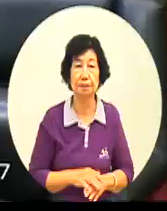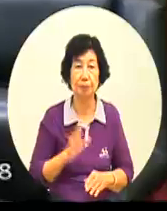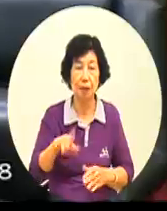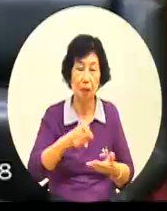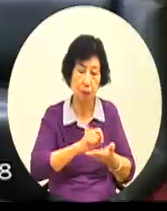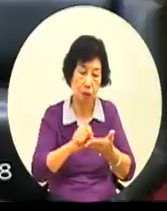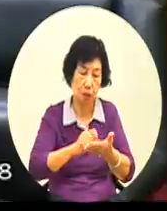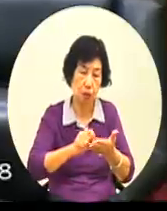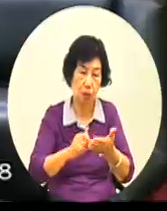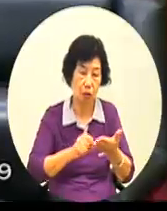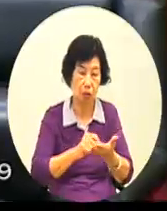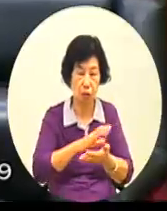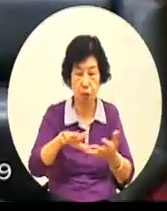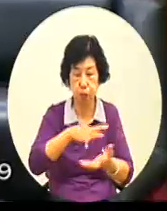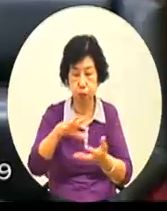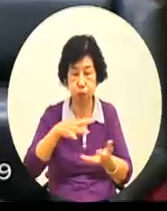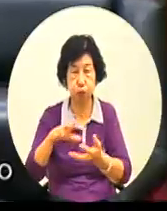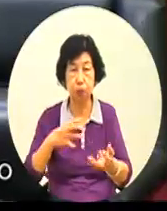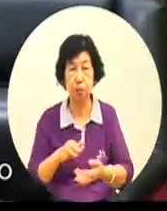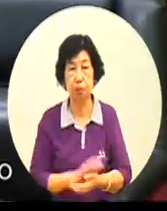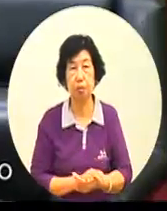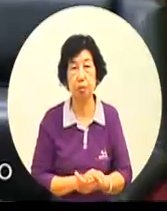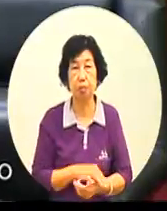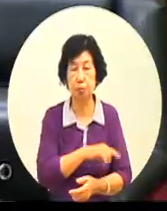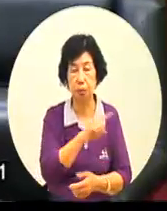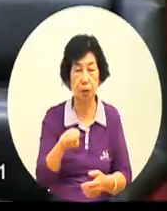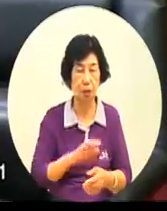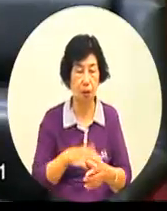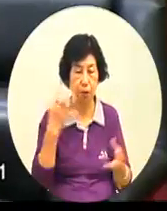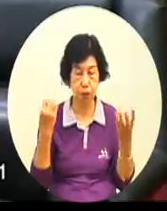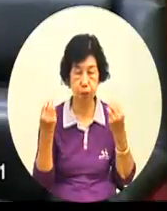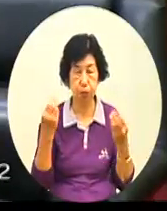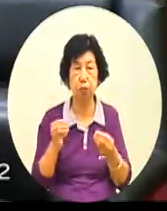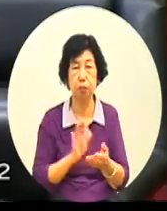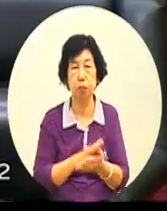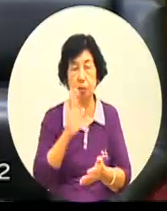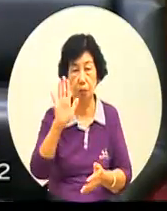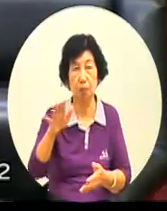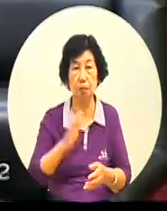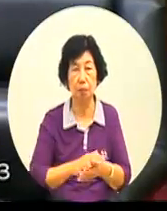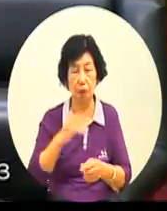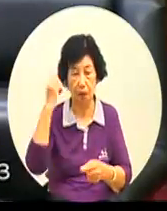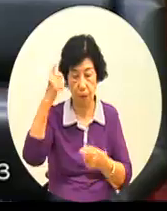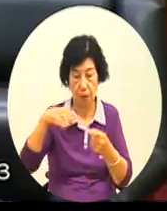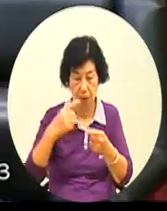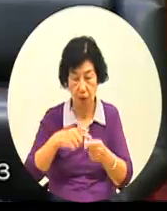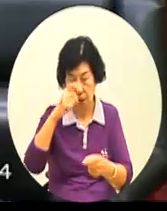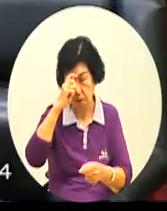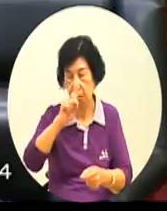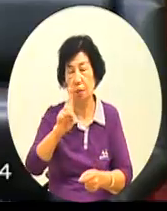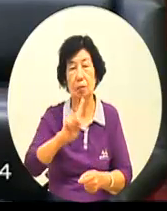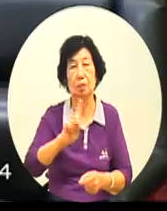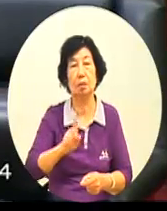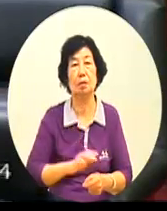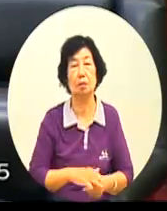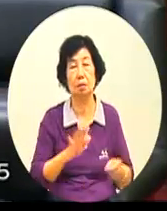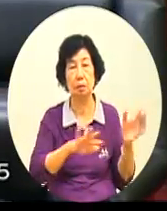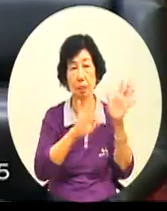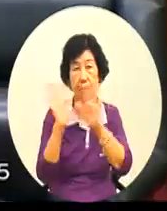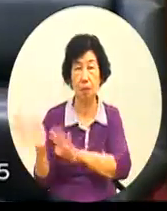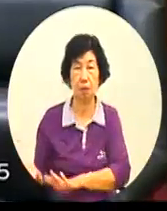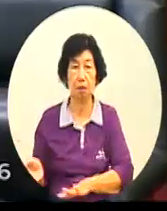兵啊，公文往返啊，弄得大家都搞不清楚我们的未来，明年我们的期待又在哪里？是不是又是这样